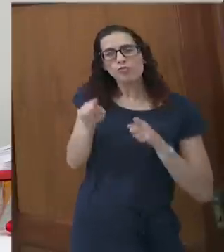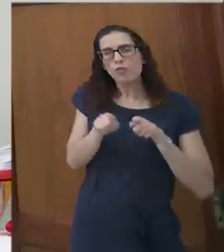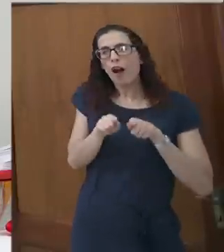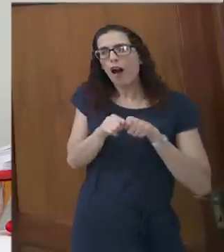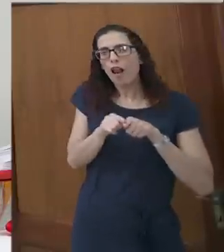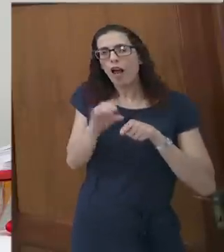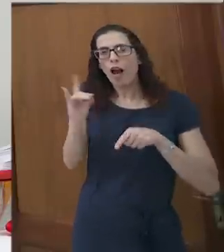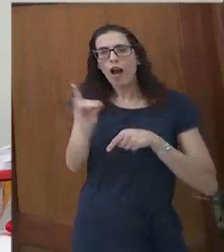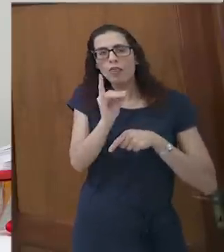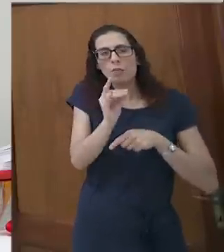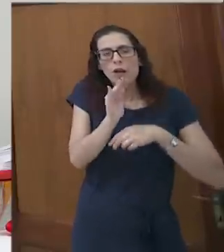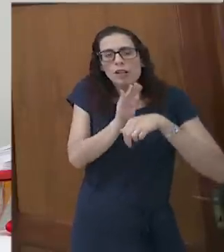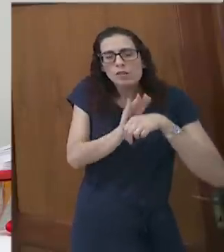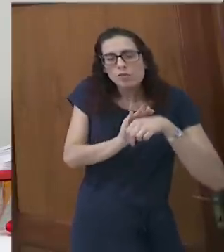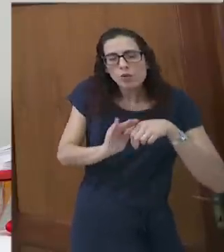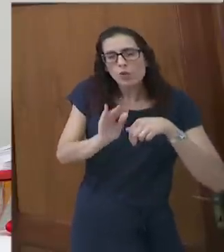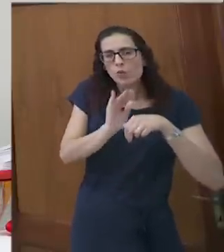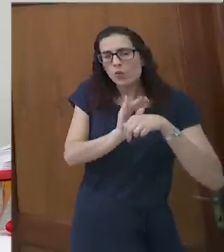Ġesu jgħidilhom